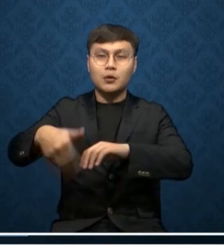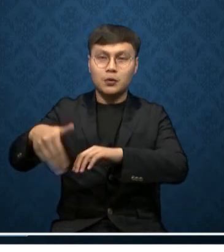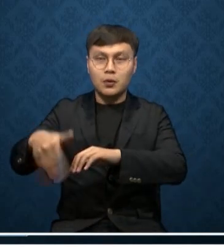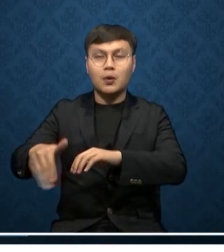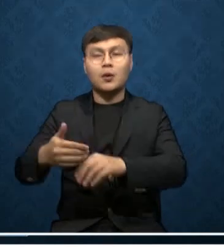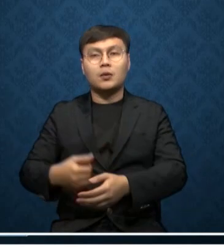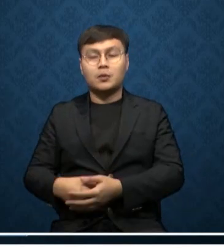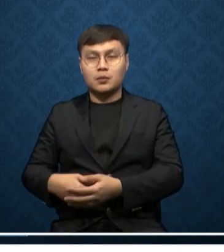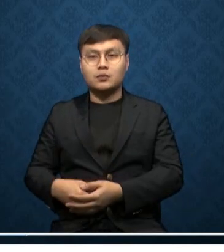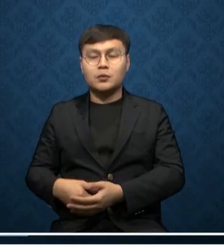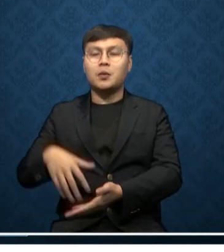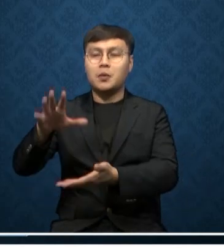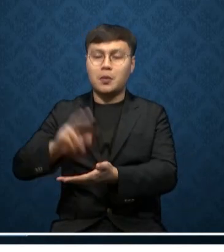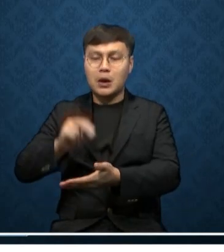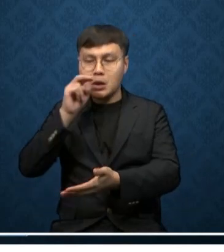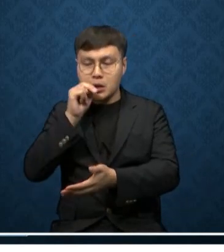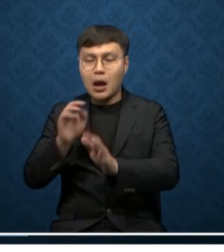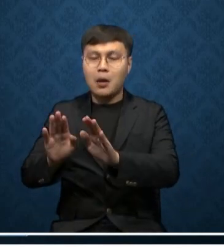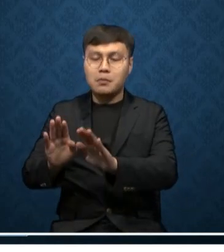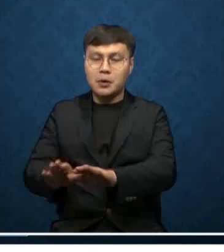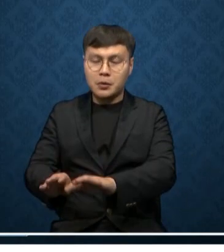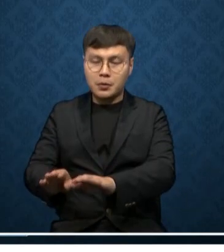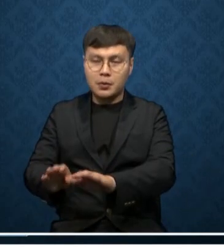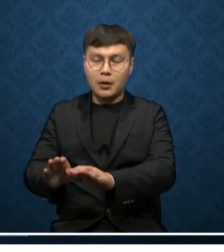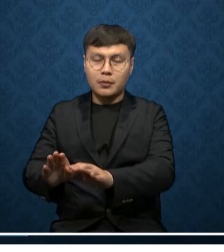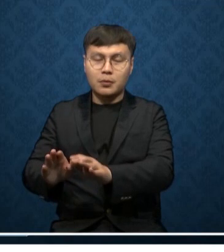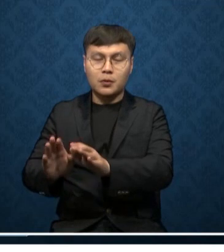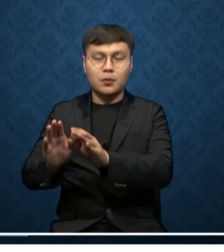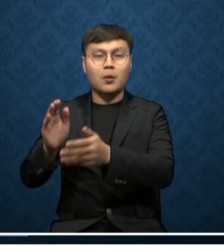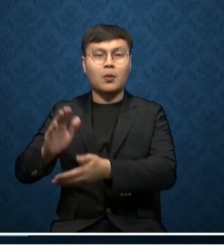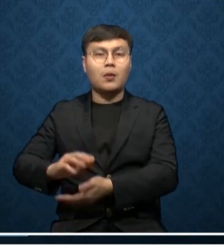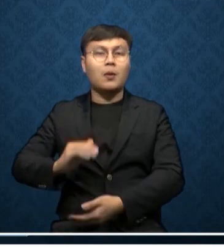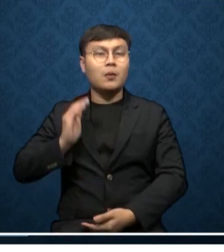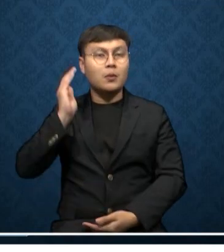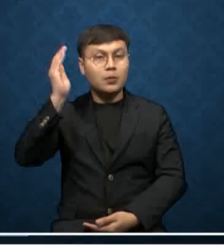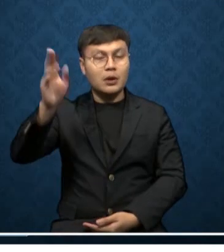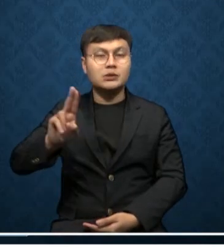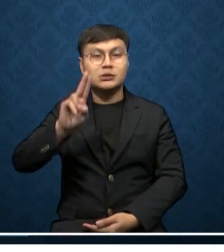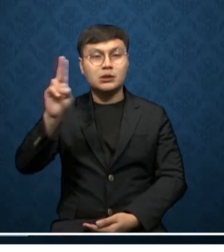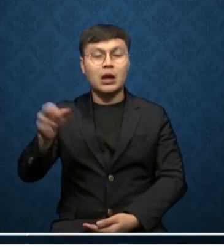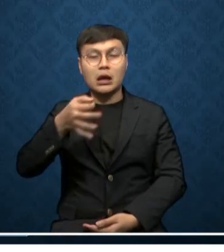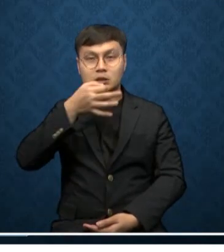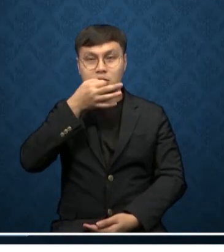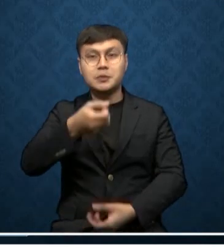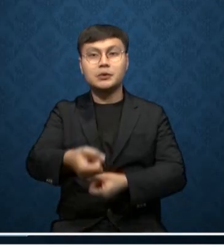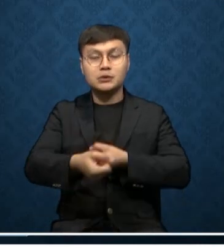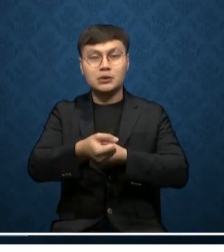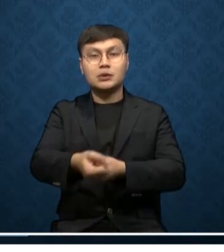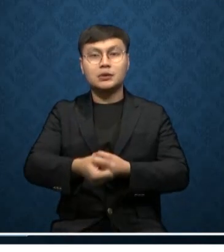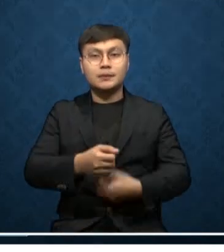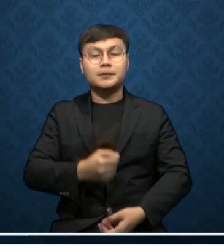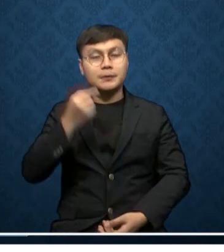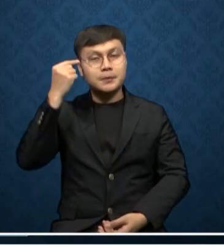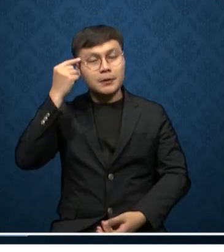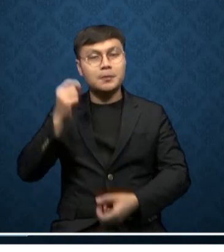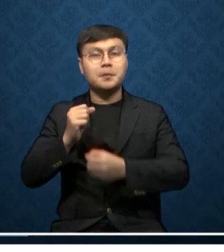ที่ต้องมีการกักเก็บน้ำไว้ตามหลักวิชาการในการที่นำไปใช้ในการพัฒนาอาชีพเกษตรพบว่าที่ผ่านมานั้นมีการพยายาม